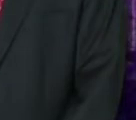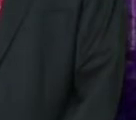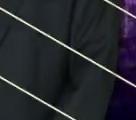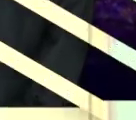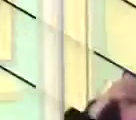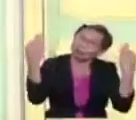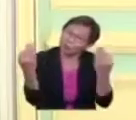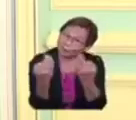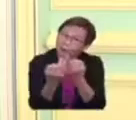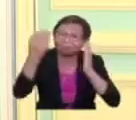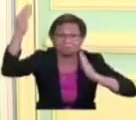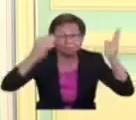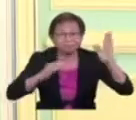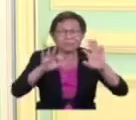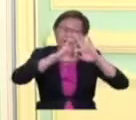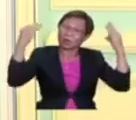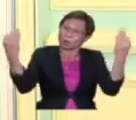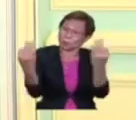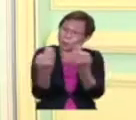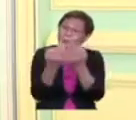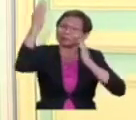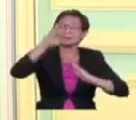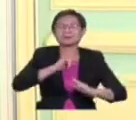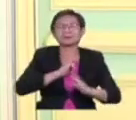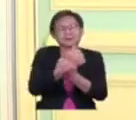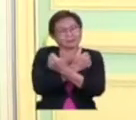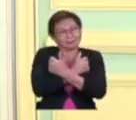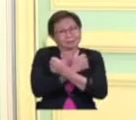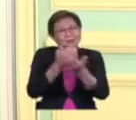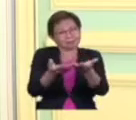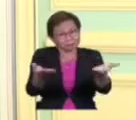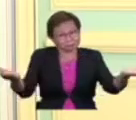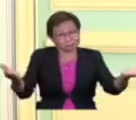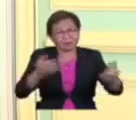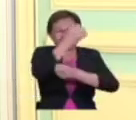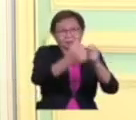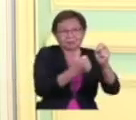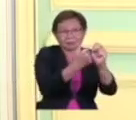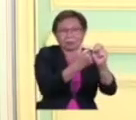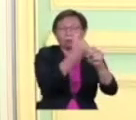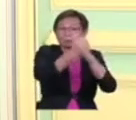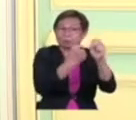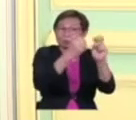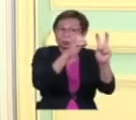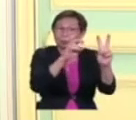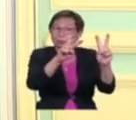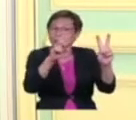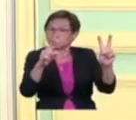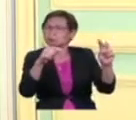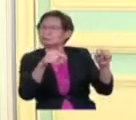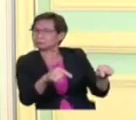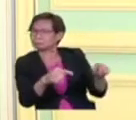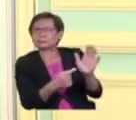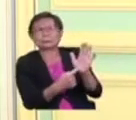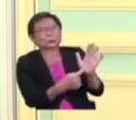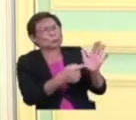Hai keluarga Indonesia yang saya kasih tahun 2021 juga menyaksikan